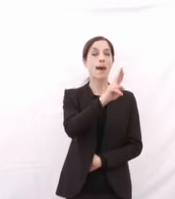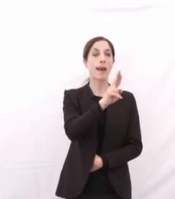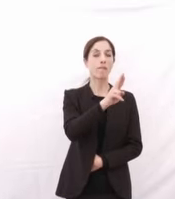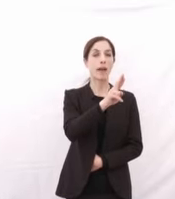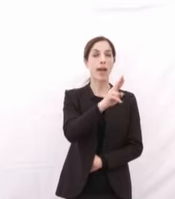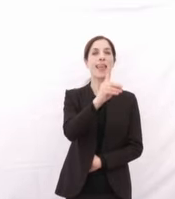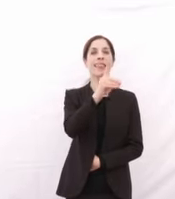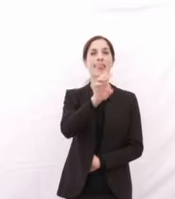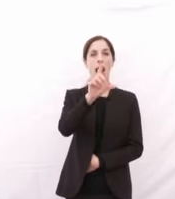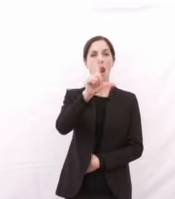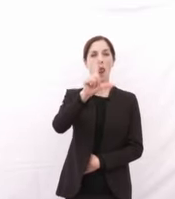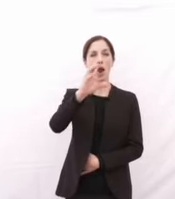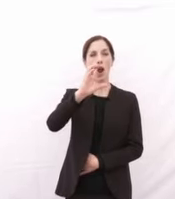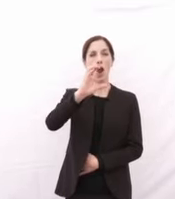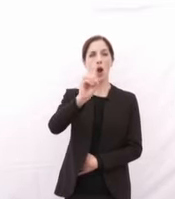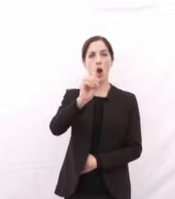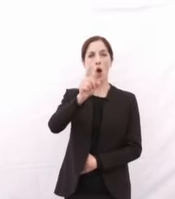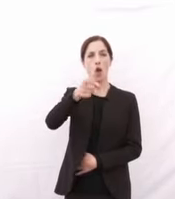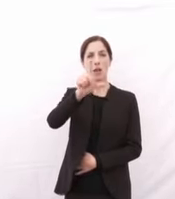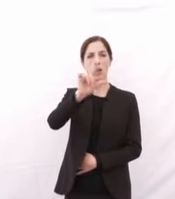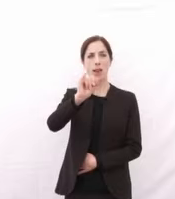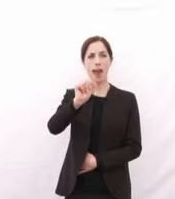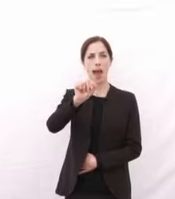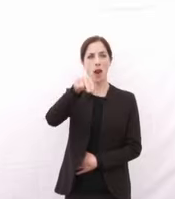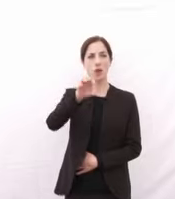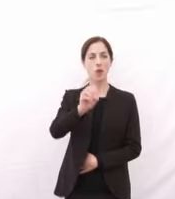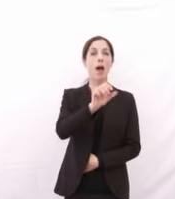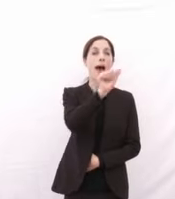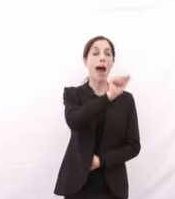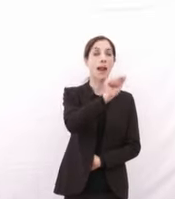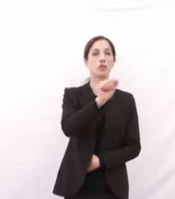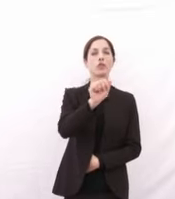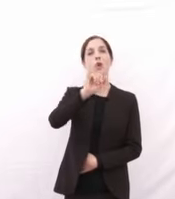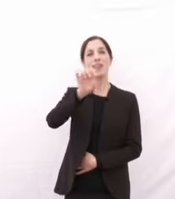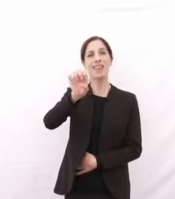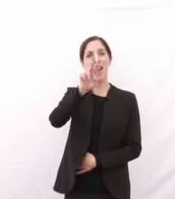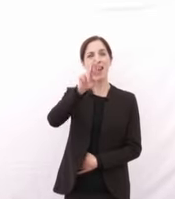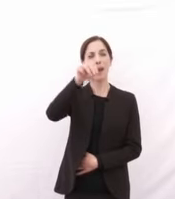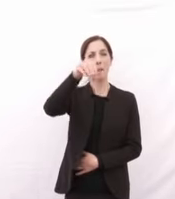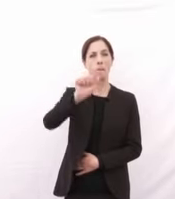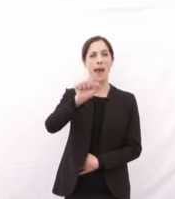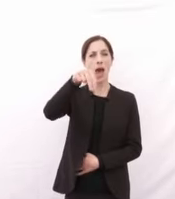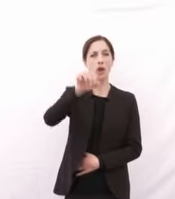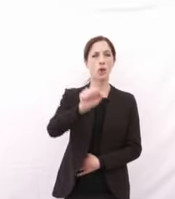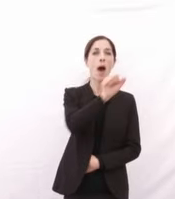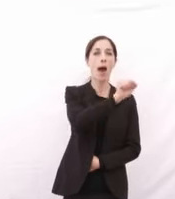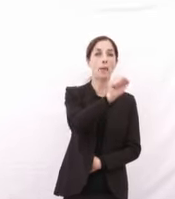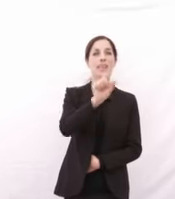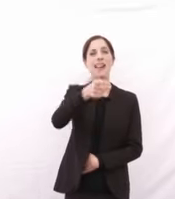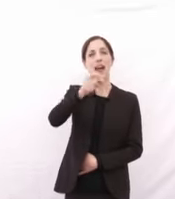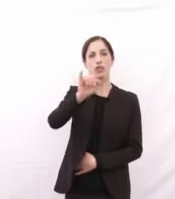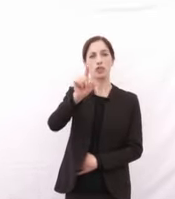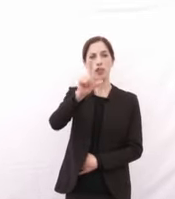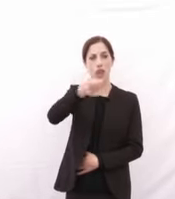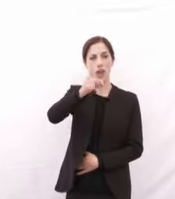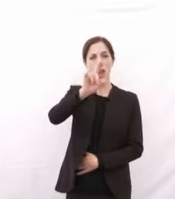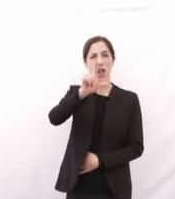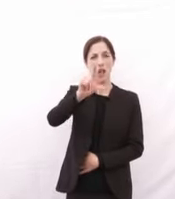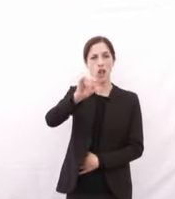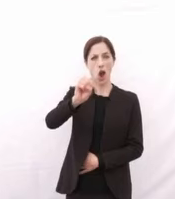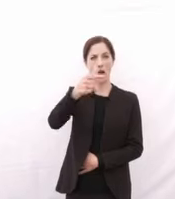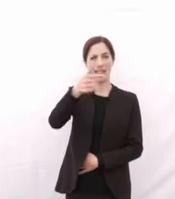Del Cogliano, Aldo Iermano, Palmina Gigliotti,